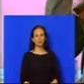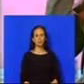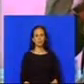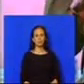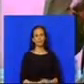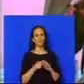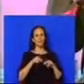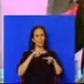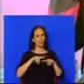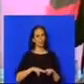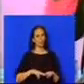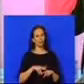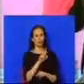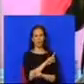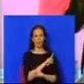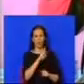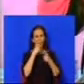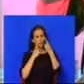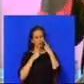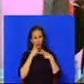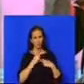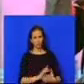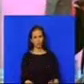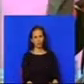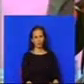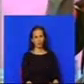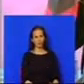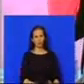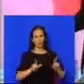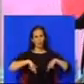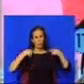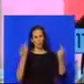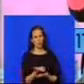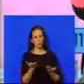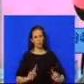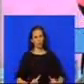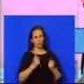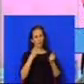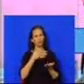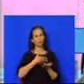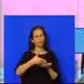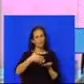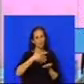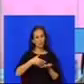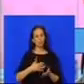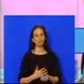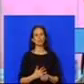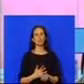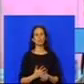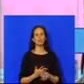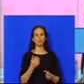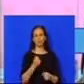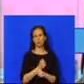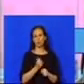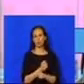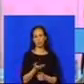וזה יישאר ולא ללכת ולבכות. כל החיים על מה שקרה, אלא להמשיך ולעשות את מה